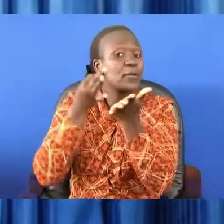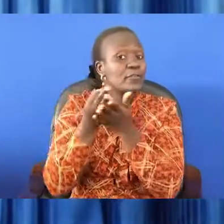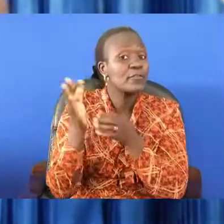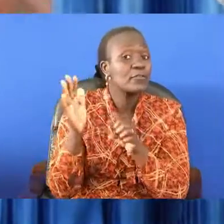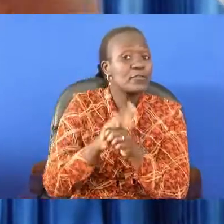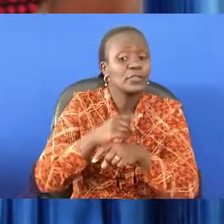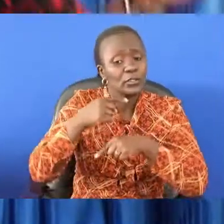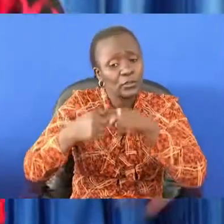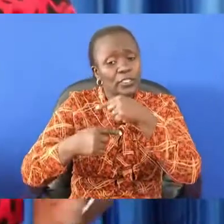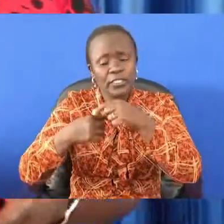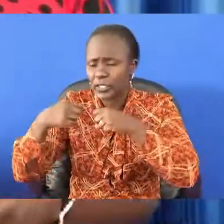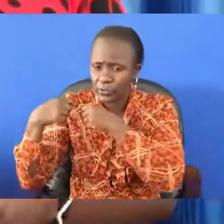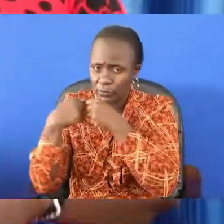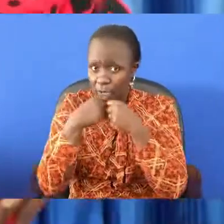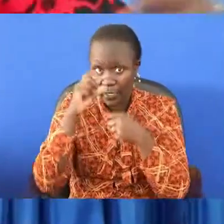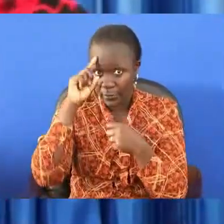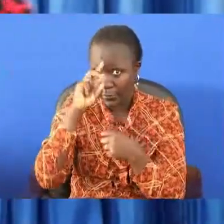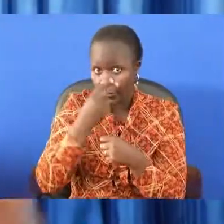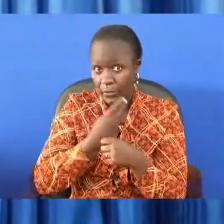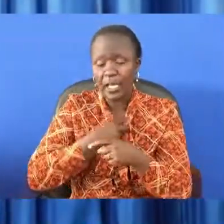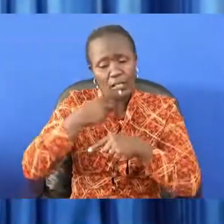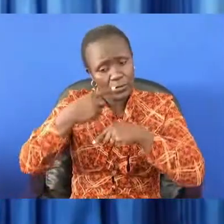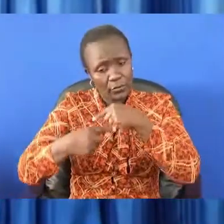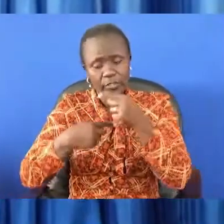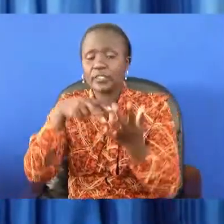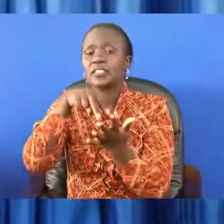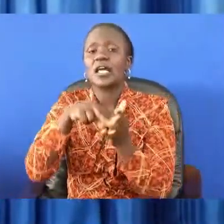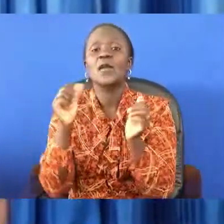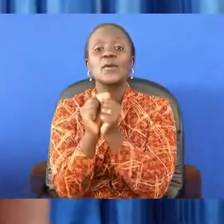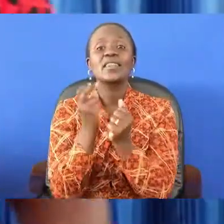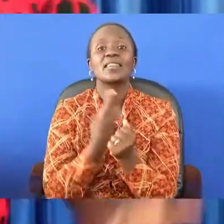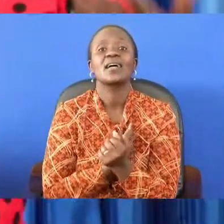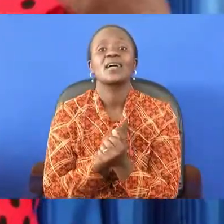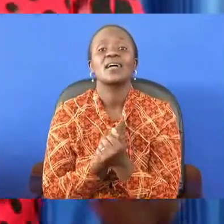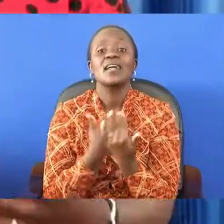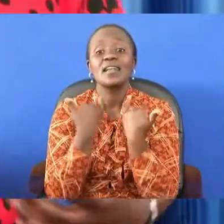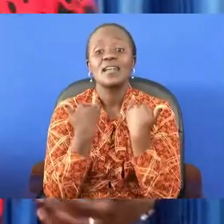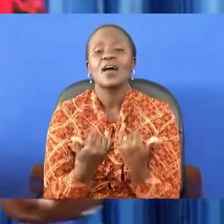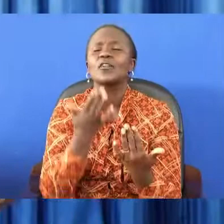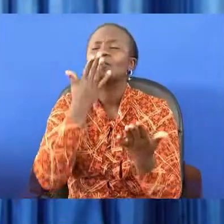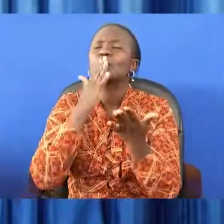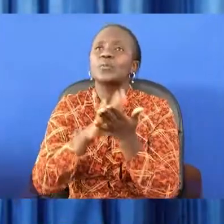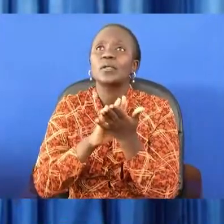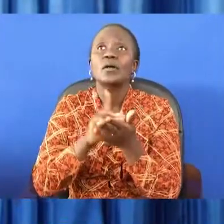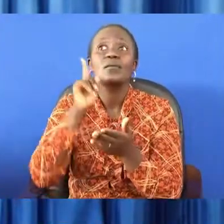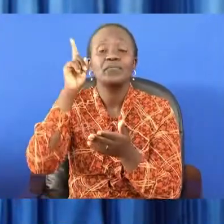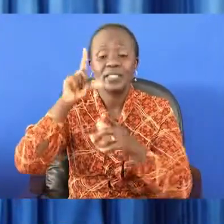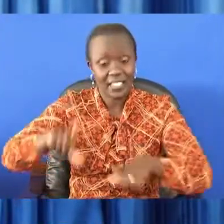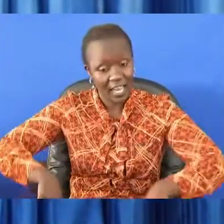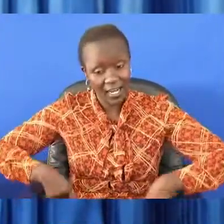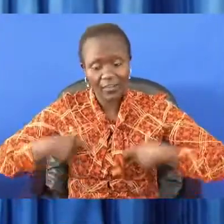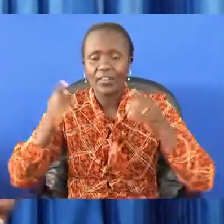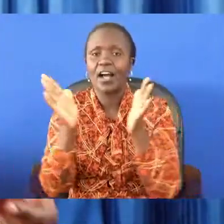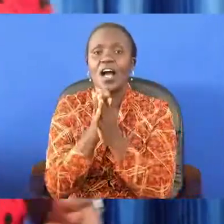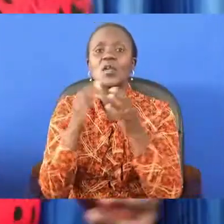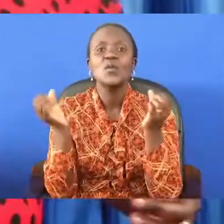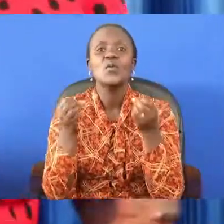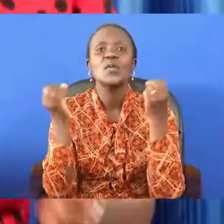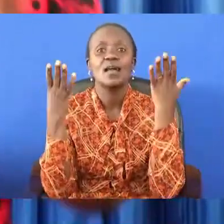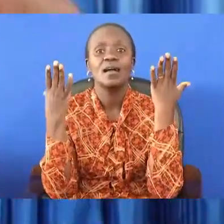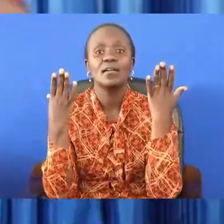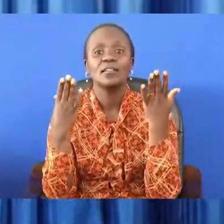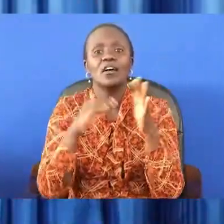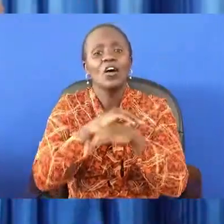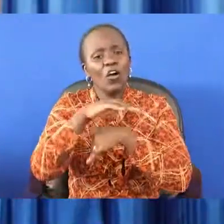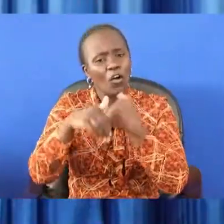mwaminifu, ameendelea kutupigania, ameendelea kusimama nasi. So tumsifu yeye aliye uhai. Haleluya.